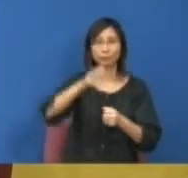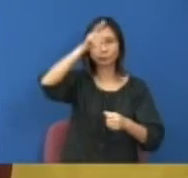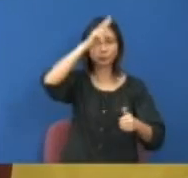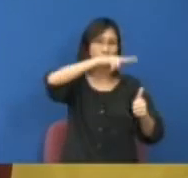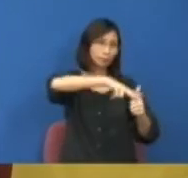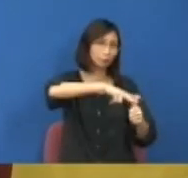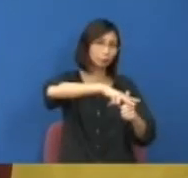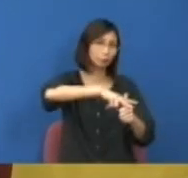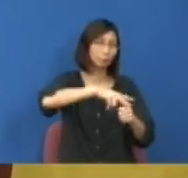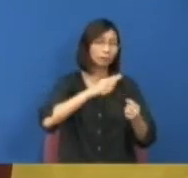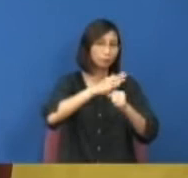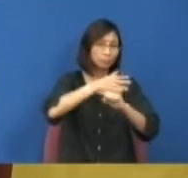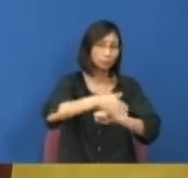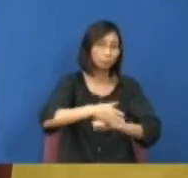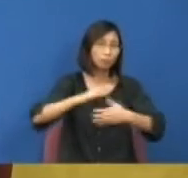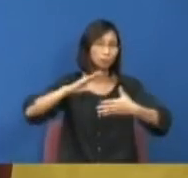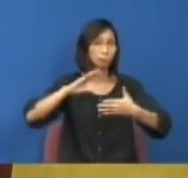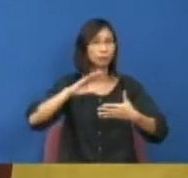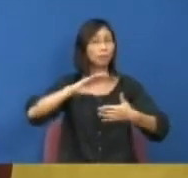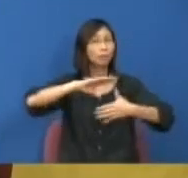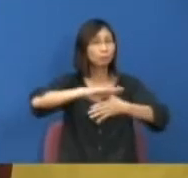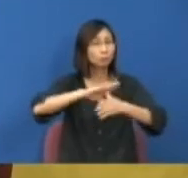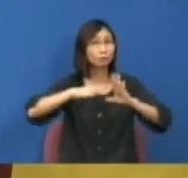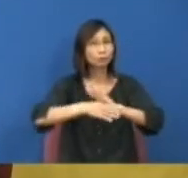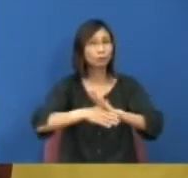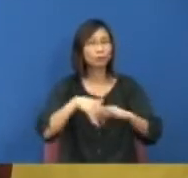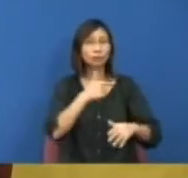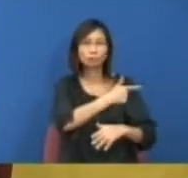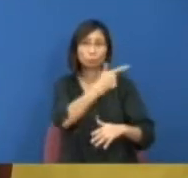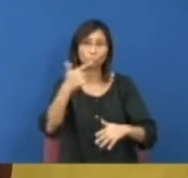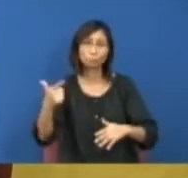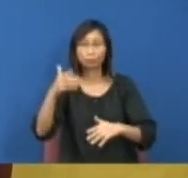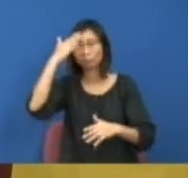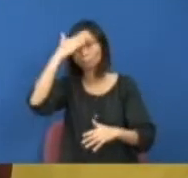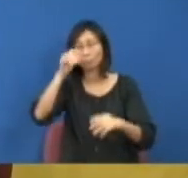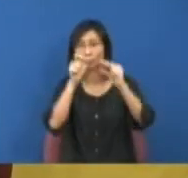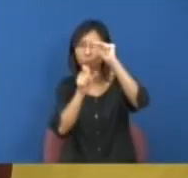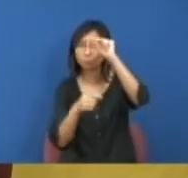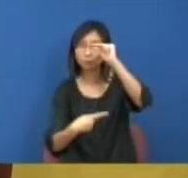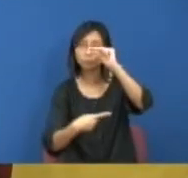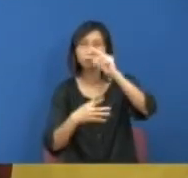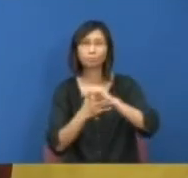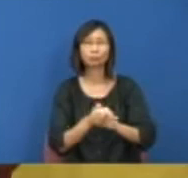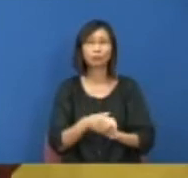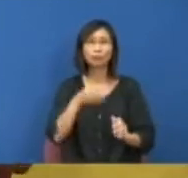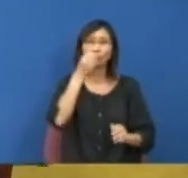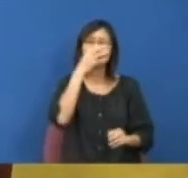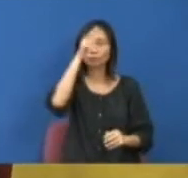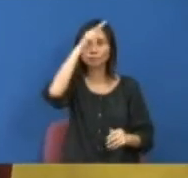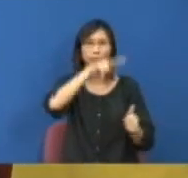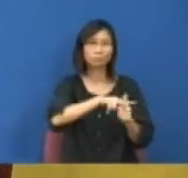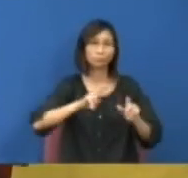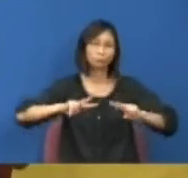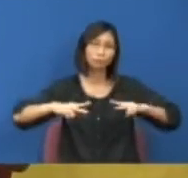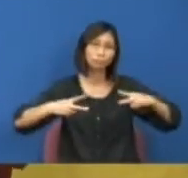文化嘅一啲情景咧，其實對於理解即係七一或者甚至成個香港政治發展咧，係更加